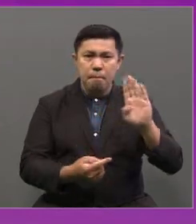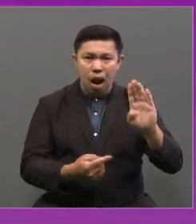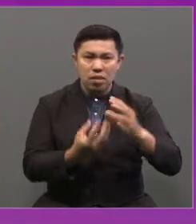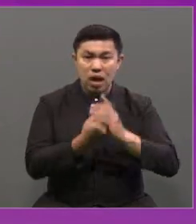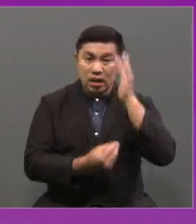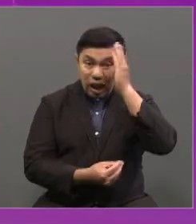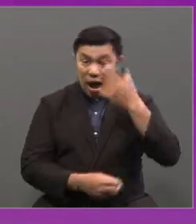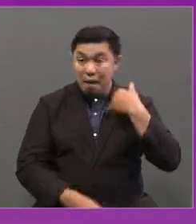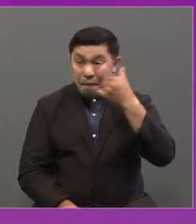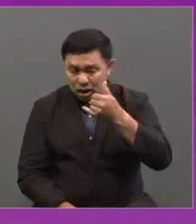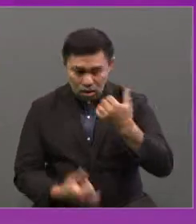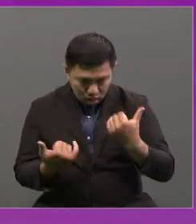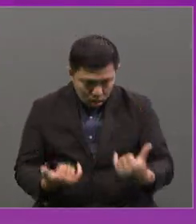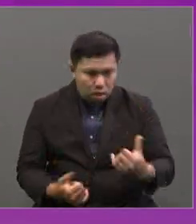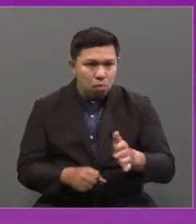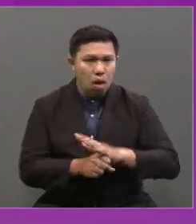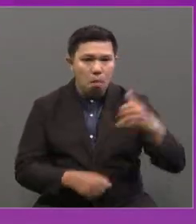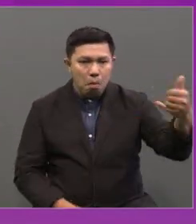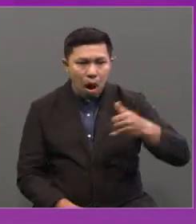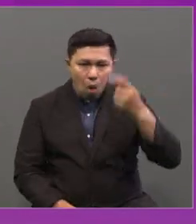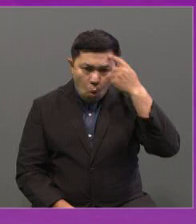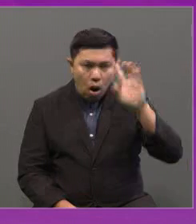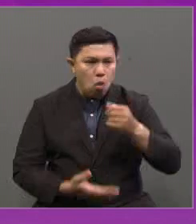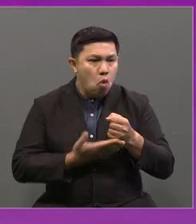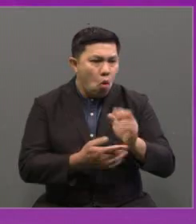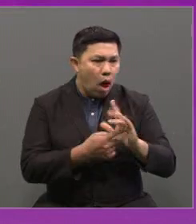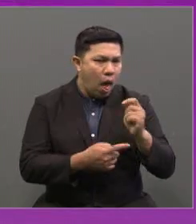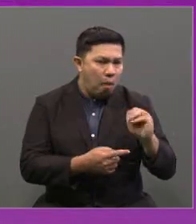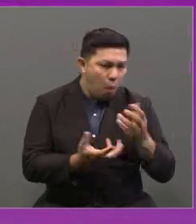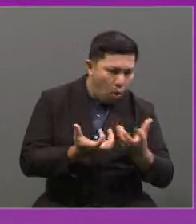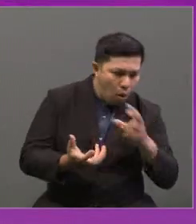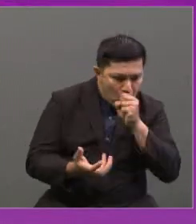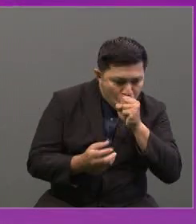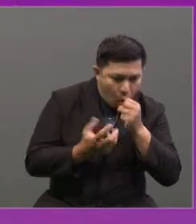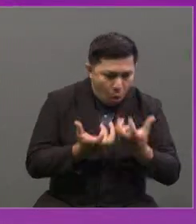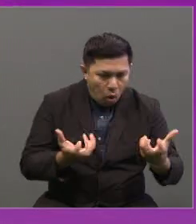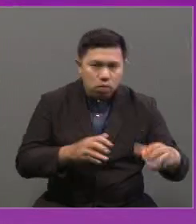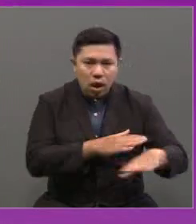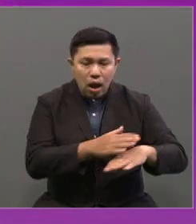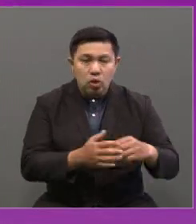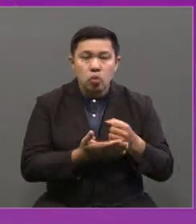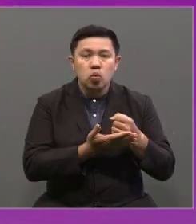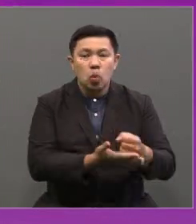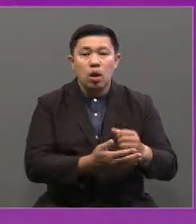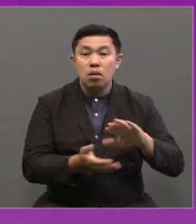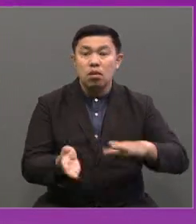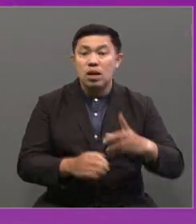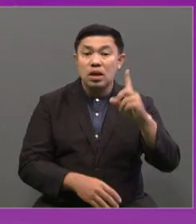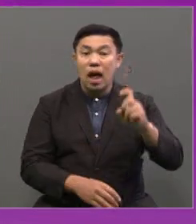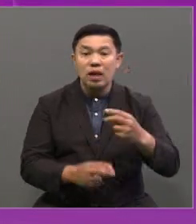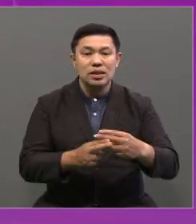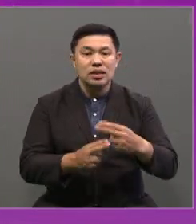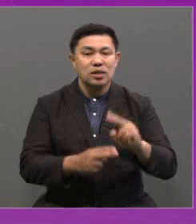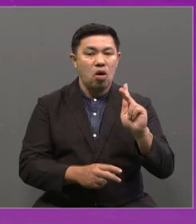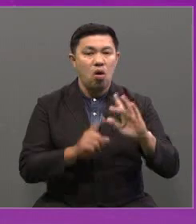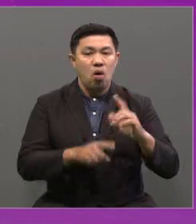นี้มาแล้วฮะเดินทางเข้าไปรับทราบข้อกล่าวหาว่าช่วยแอมทำลายซ่อนเร้นพยานหลักฐานคดีการเสียชีวิตของคุณก้อยเ